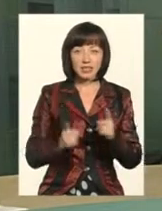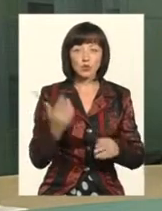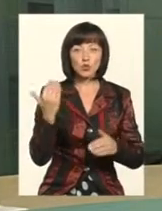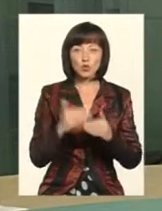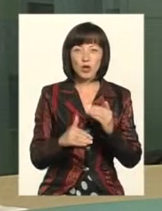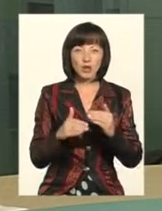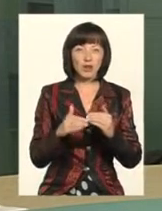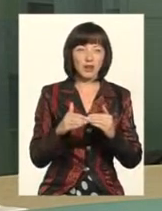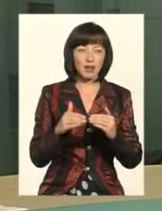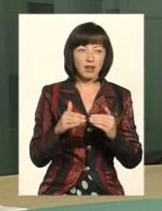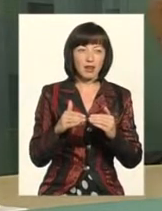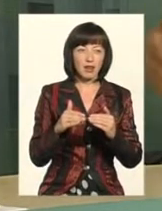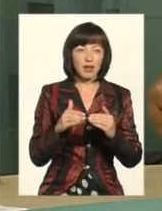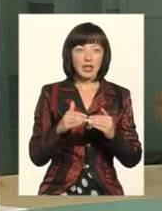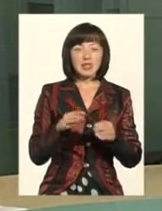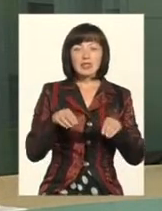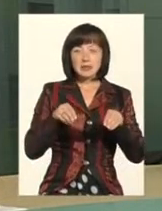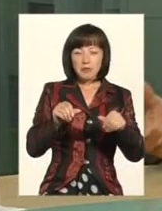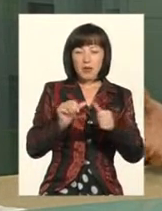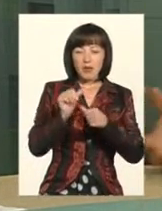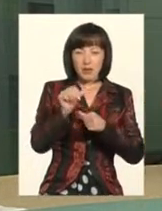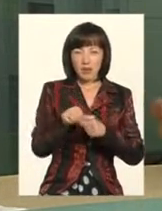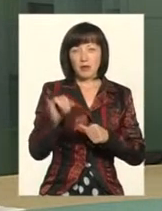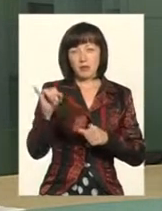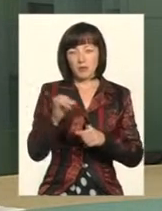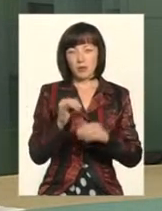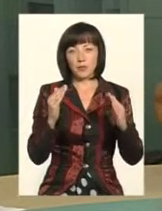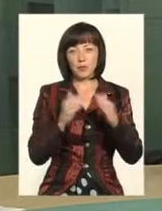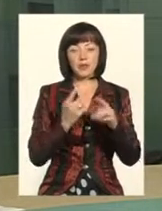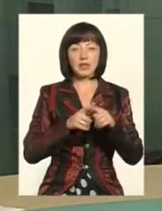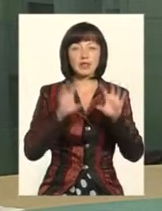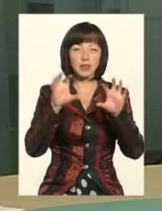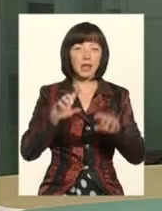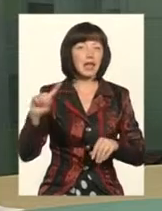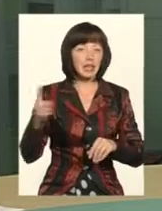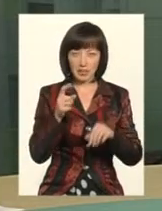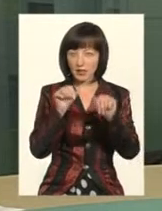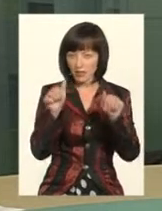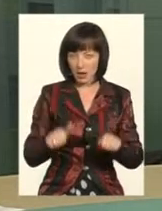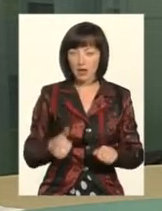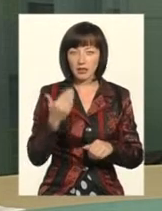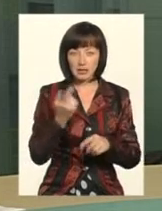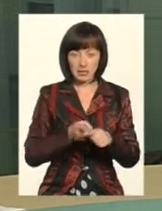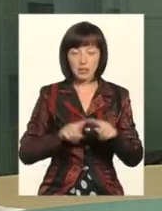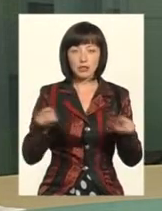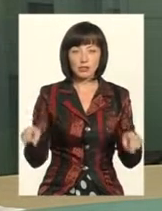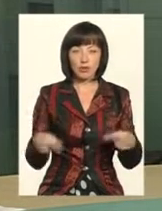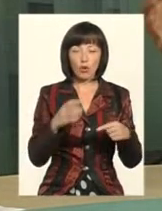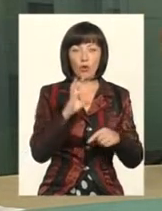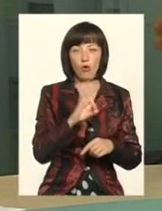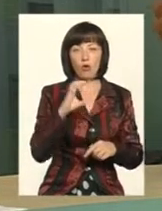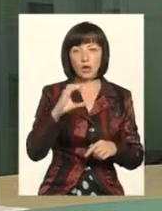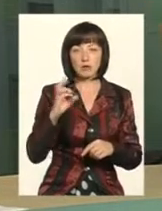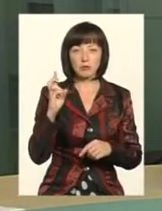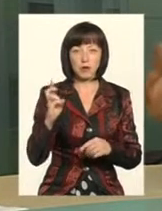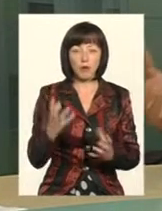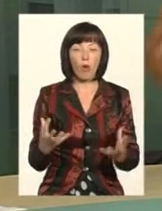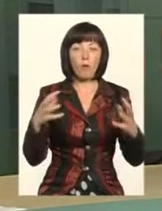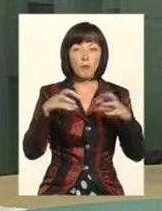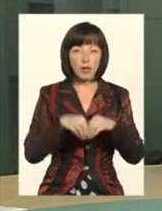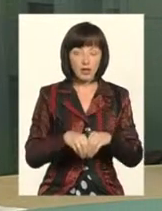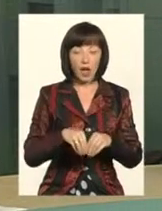відчуження відходить прямо будинку. І землі, тобто, цей закон якраз... Єдиний варіант нині, аби... Створювати, да, свою... Об'єднання,